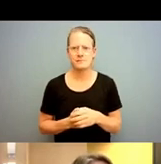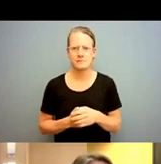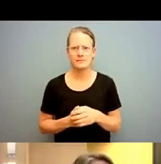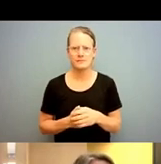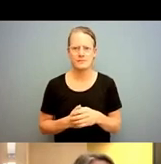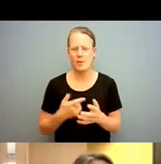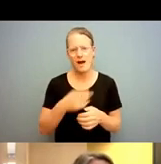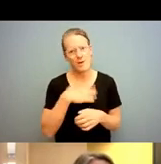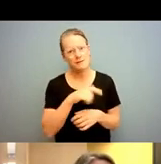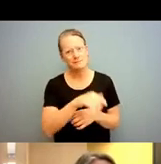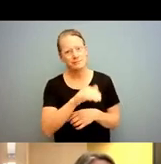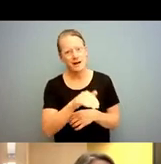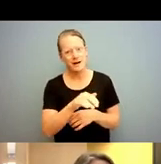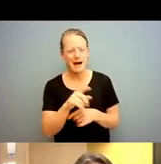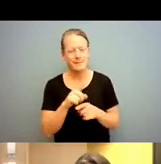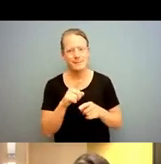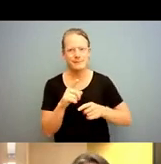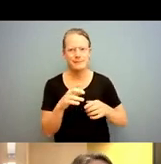äiki.